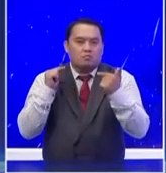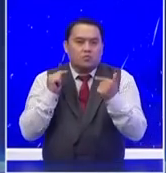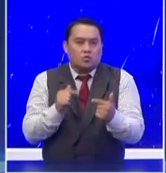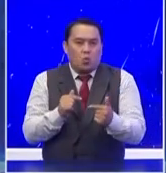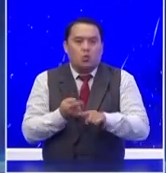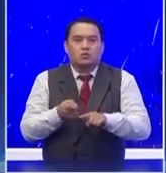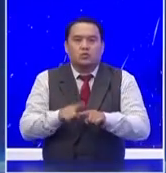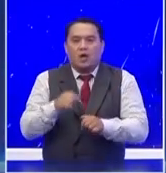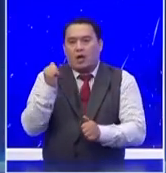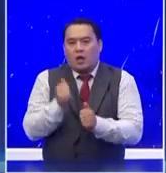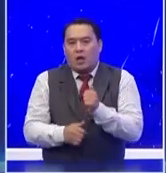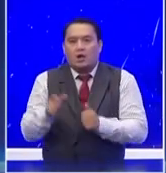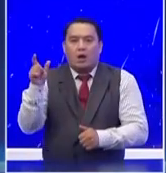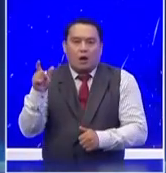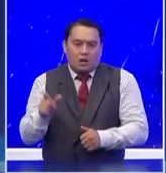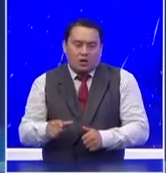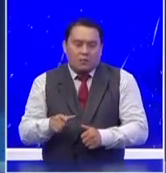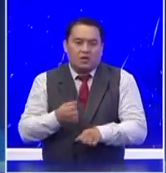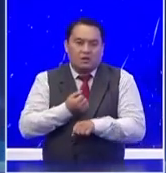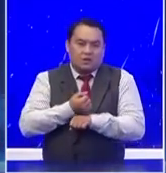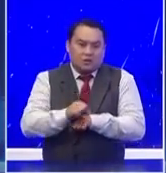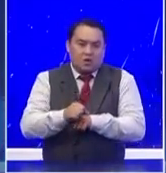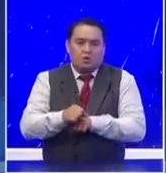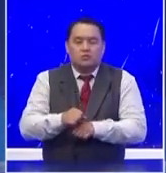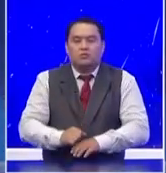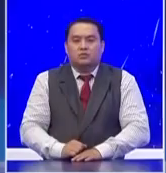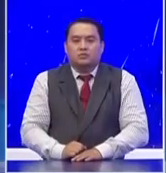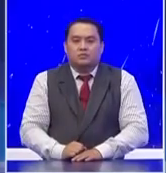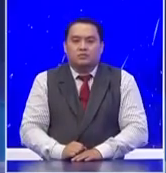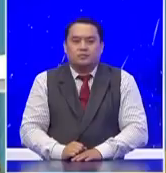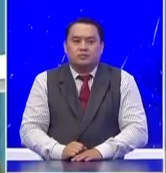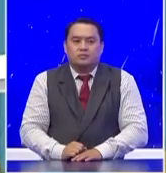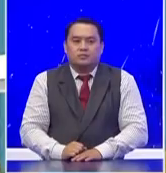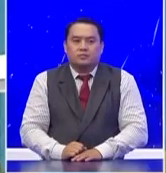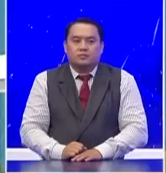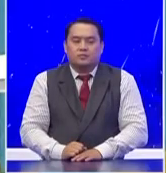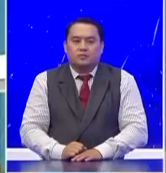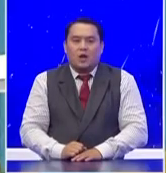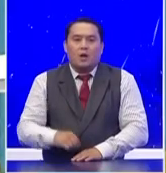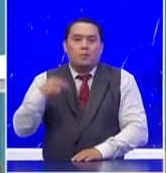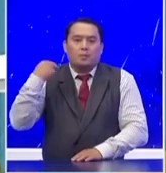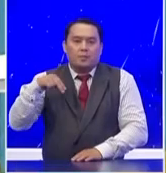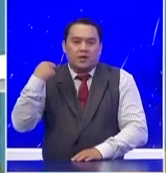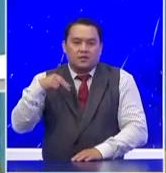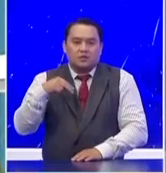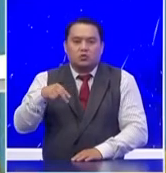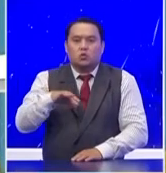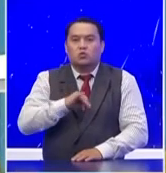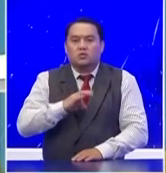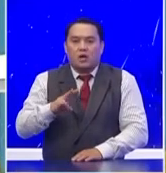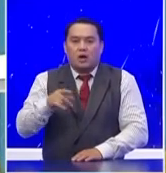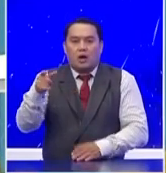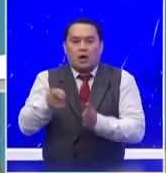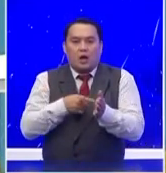қылмыс жасайтын әр адамның жазалануына барынша күш саламыз. Президент Қасым Жомарт Тоқаев Түркістан және